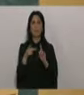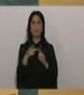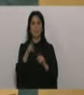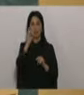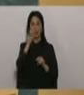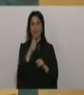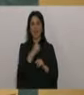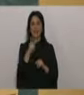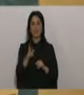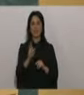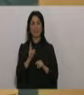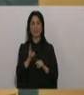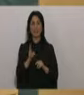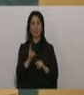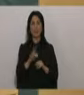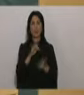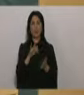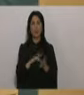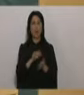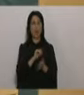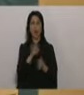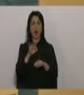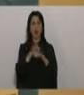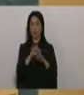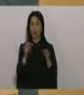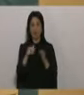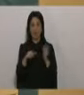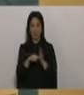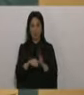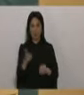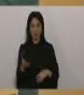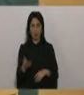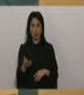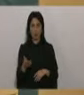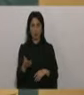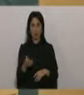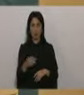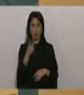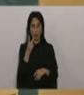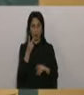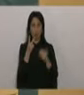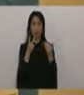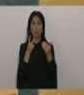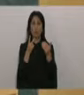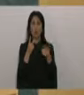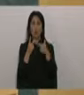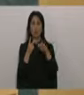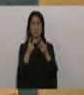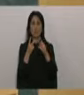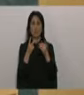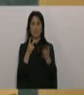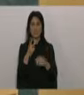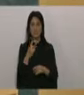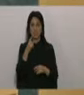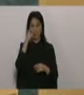თავრობა ერთადერთია, რომელმაც მოქალაქეს არ გაუწია არანაირი დახმარება. ეს ორი არის